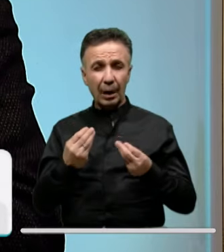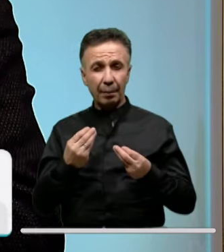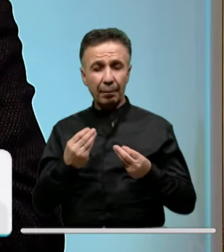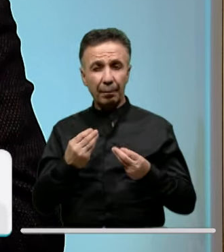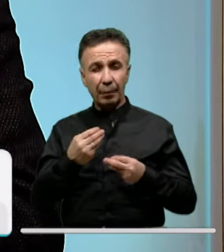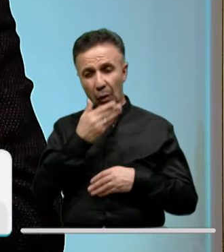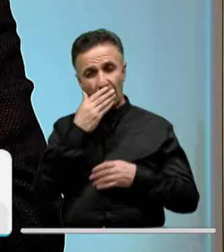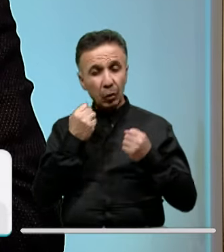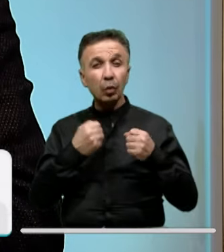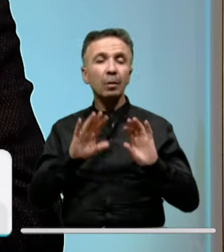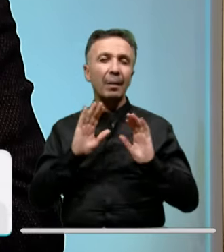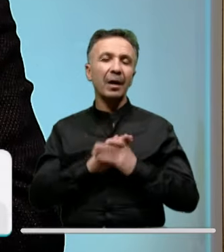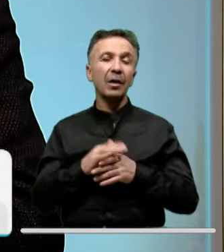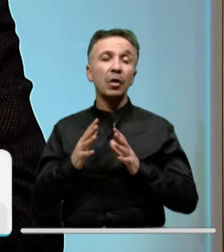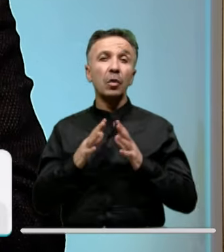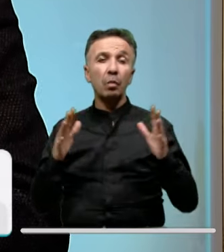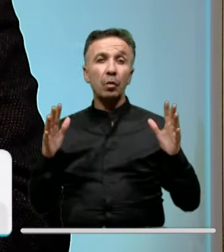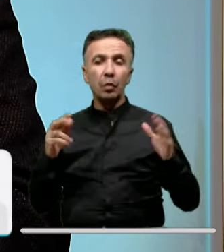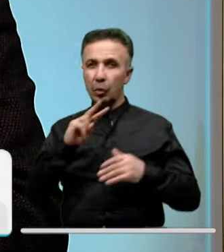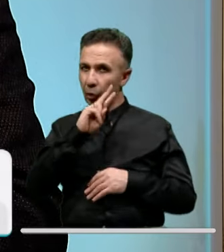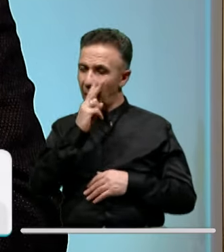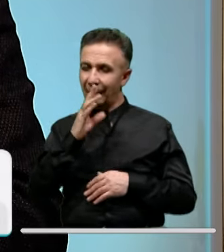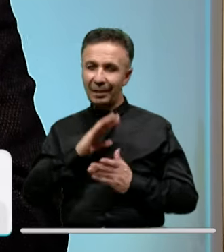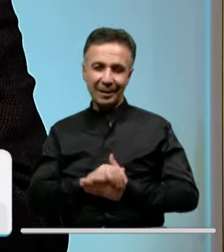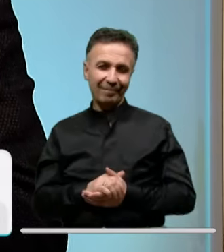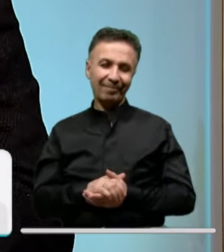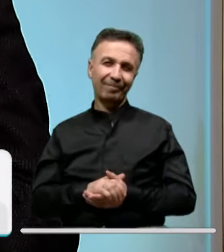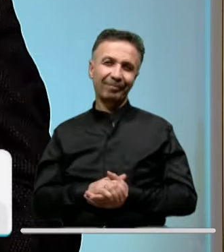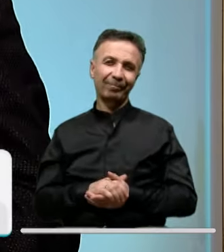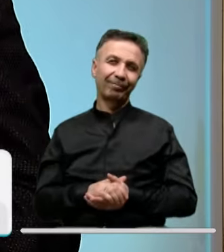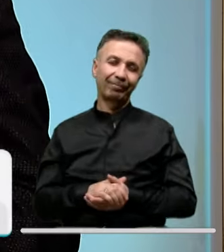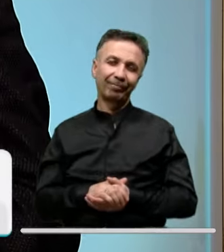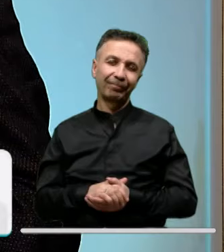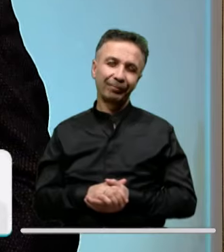da nedir? Büyük bir, yani bunun daha doğrusu